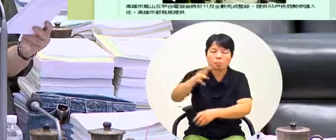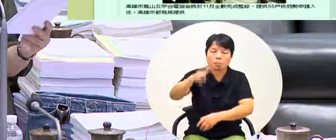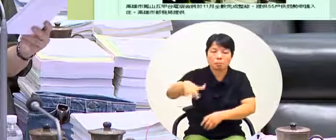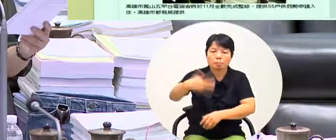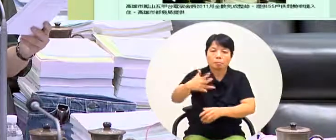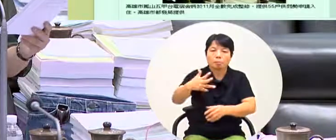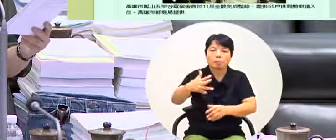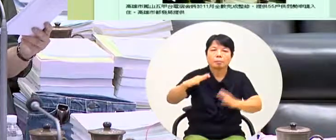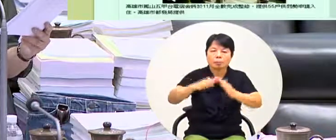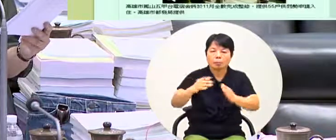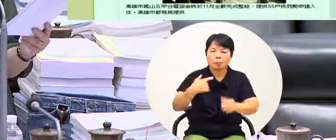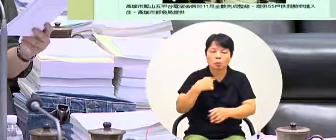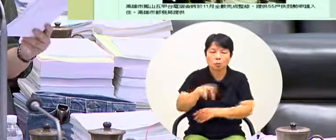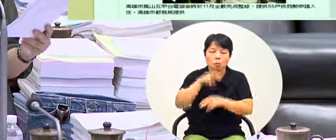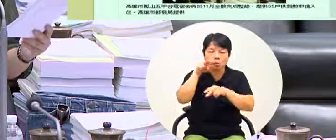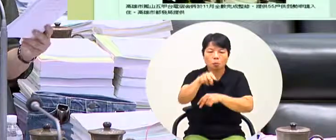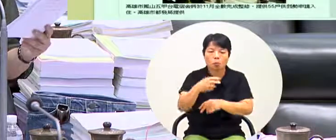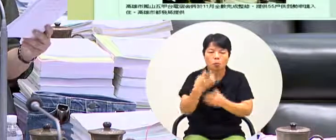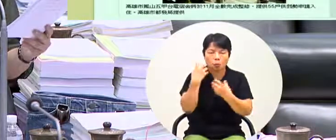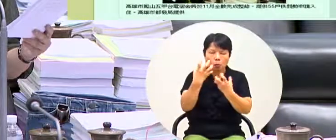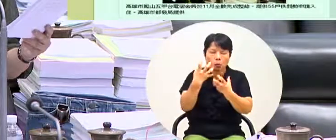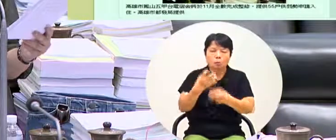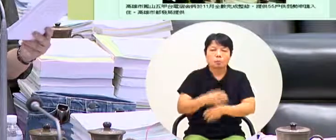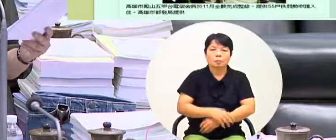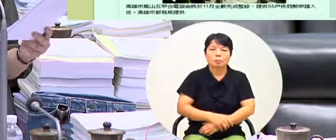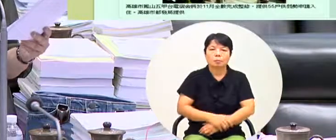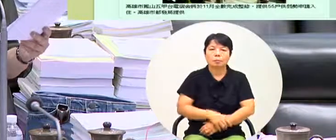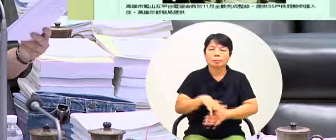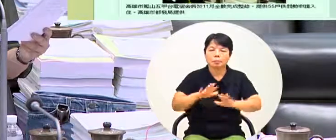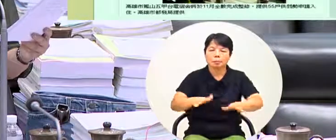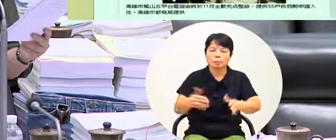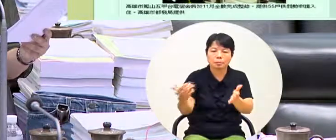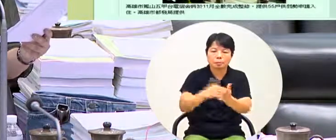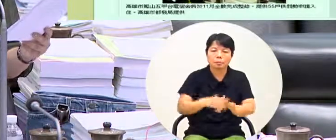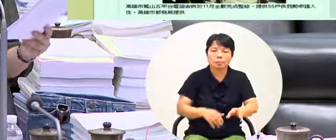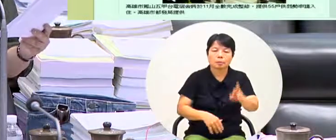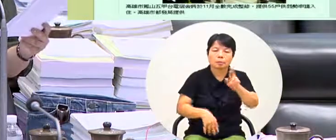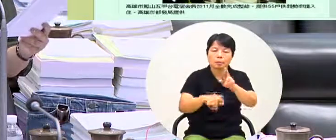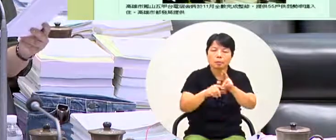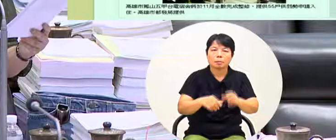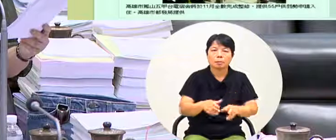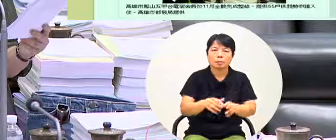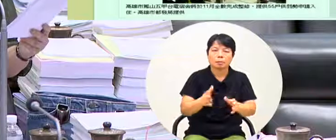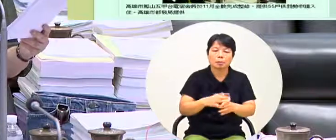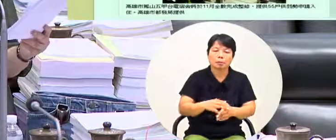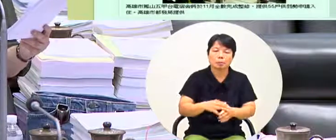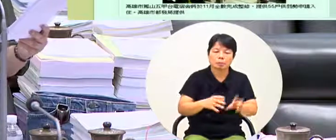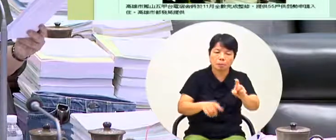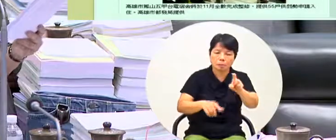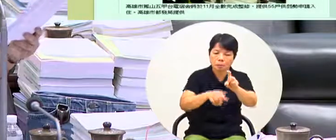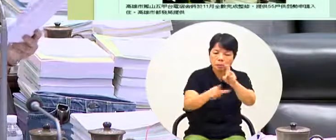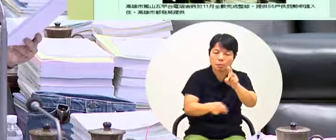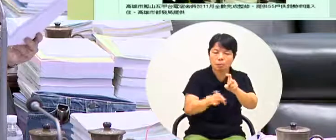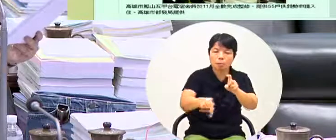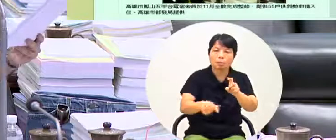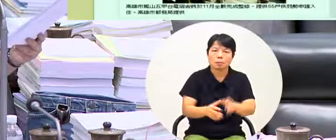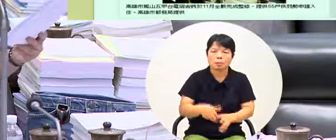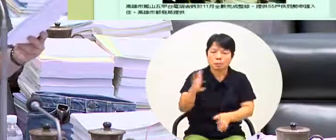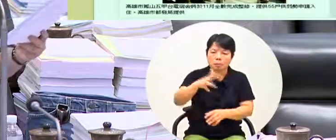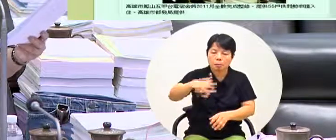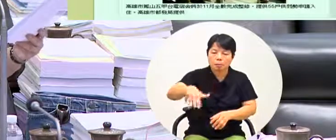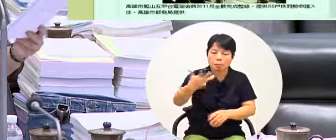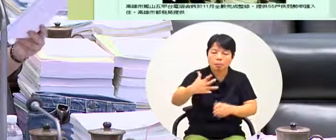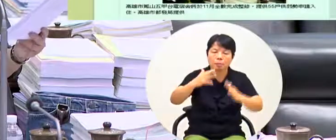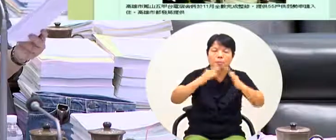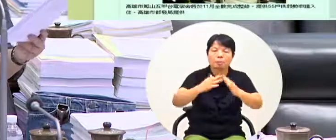为。现在已经到年底了啊，8800户是一个这么庞大的数字啊，目前也过了一年